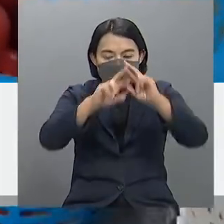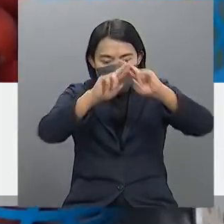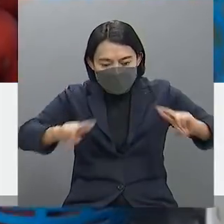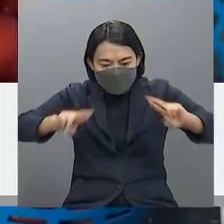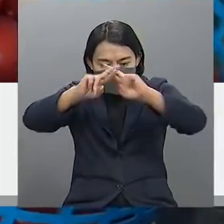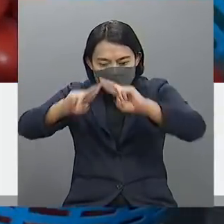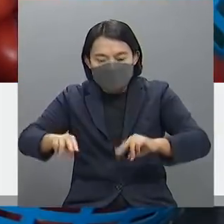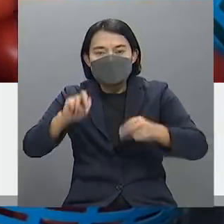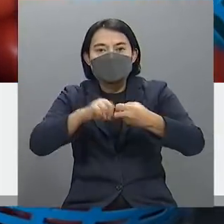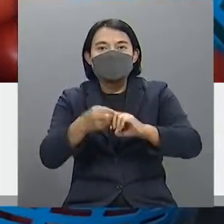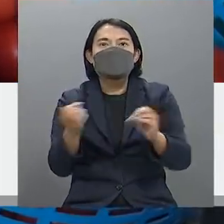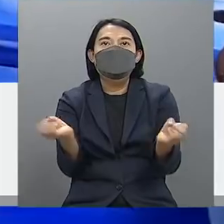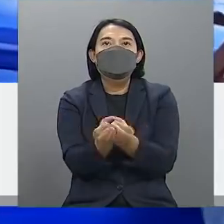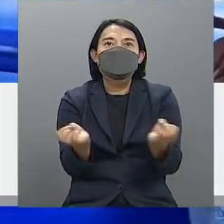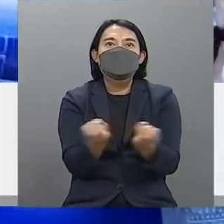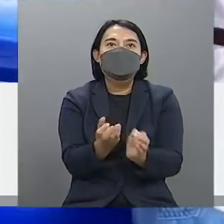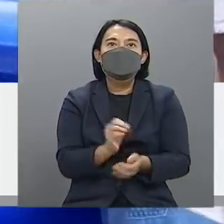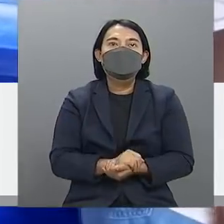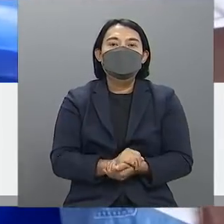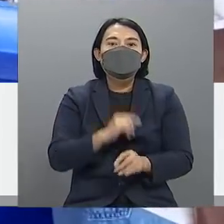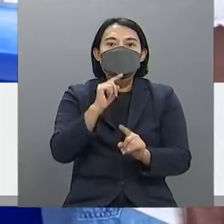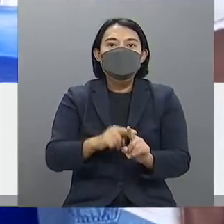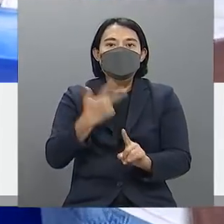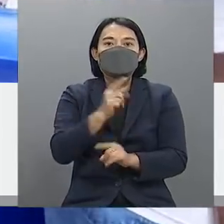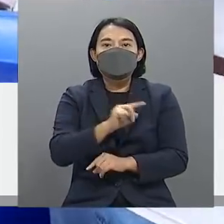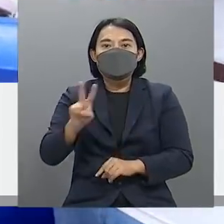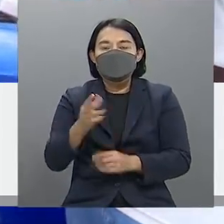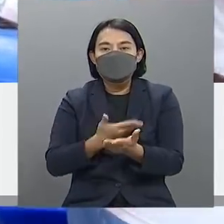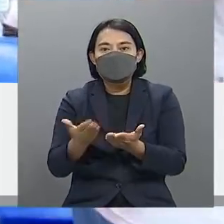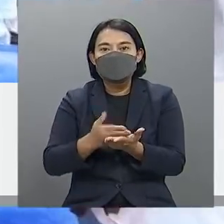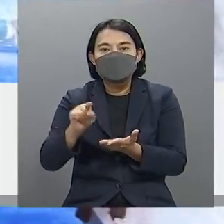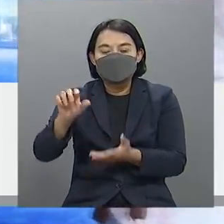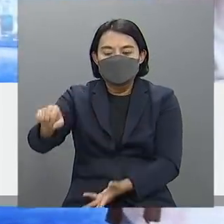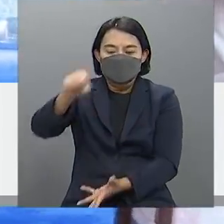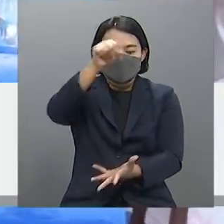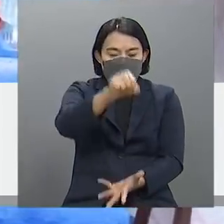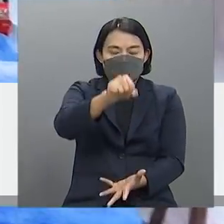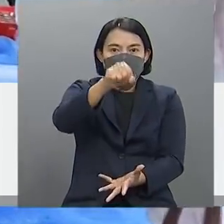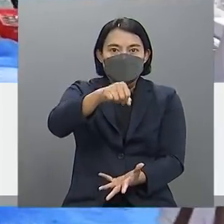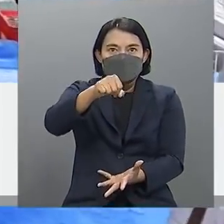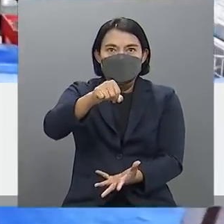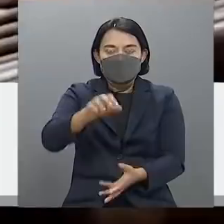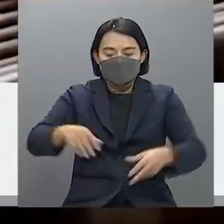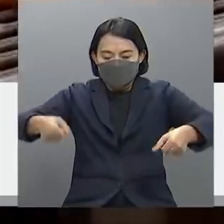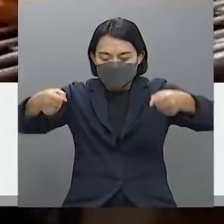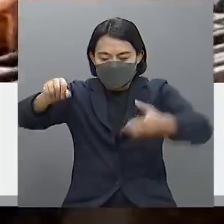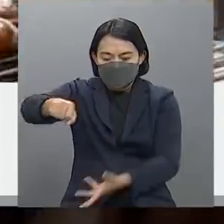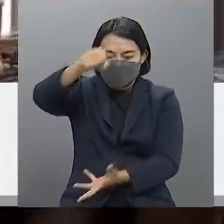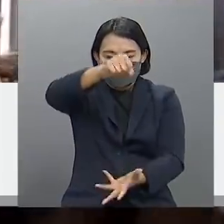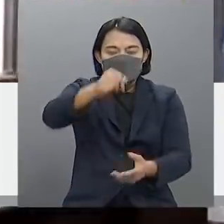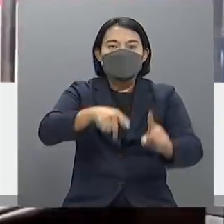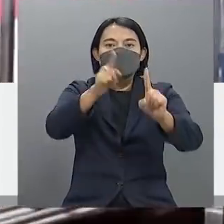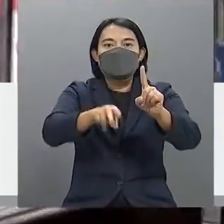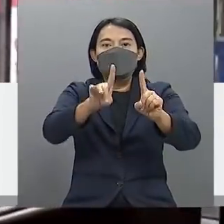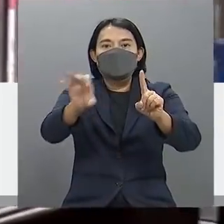แล้วค่ะ2มีนาคมเขาบอกว่าไปซื้อมะนาวมากระสอบหนึ่งซื้อทียกกระสอบนะคะ 1,100 บาทแต่3